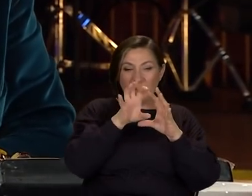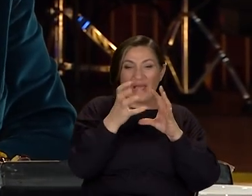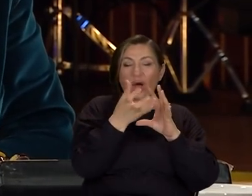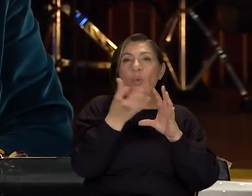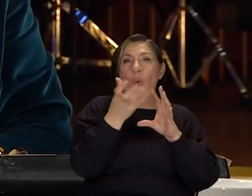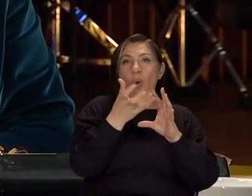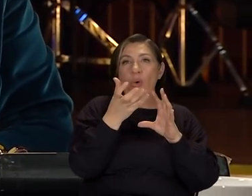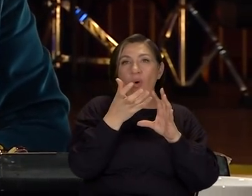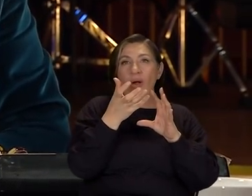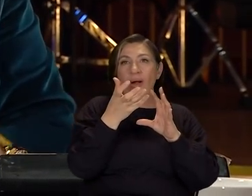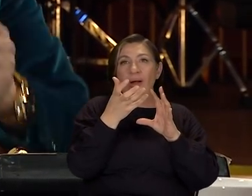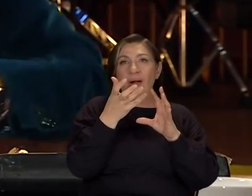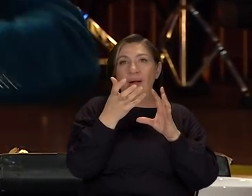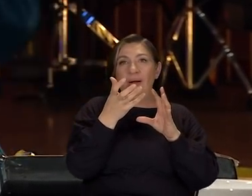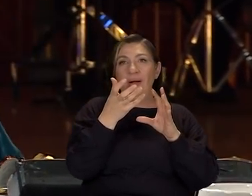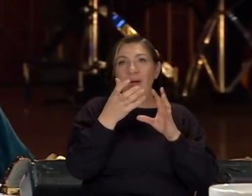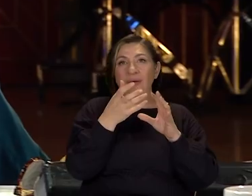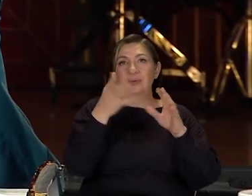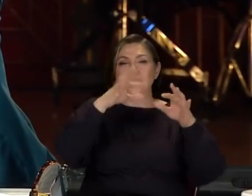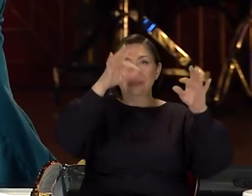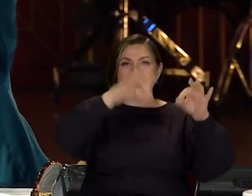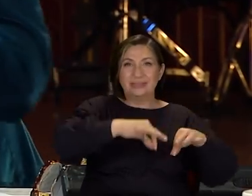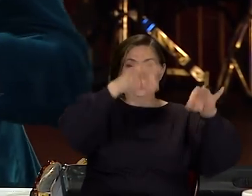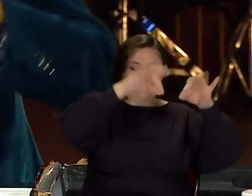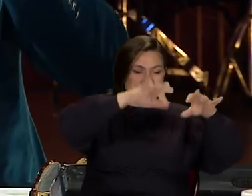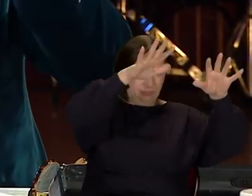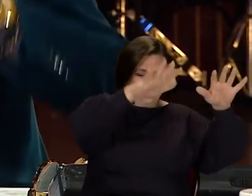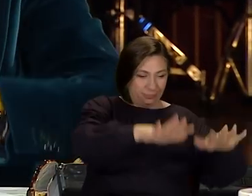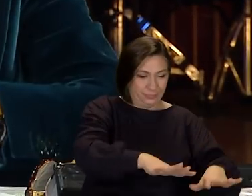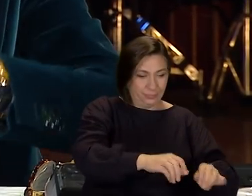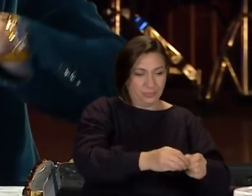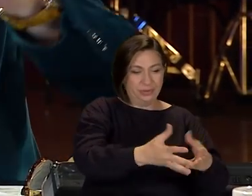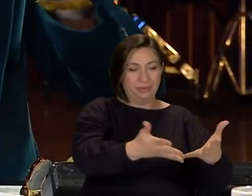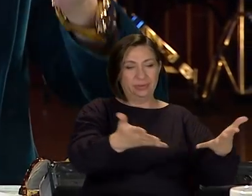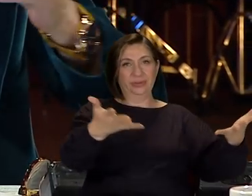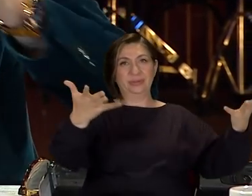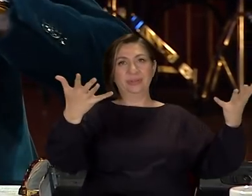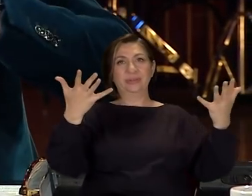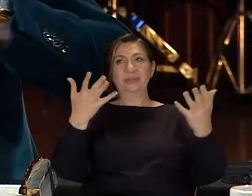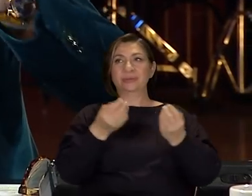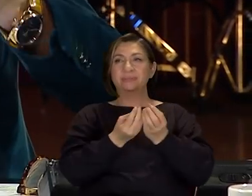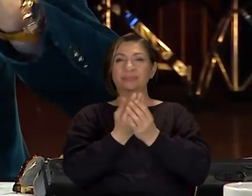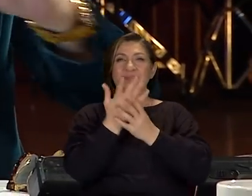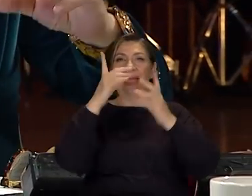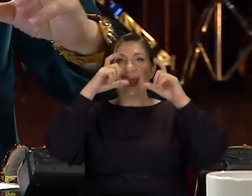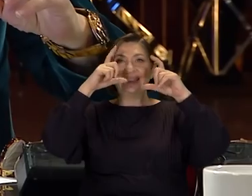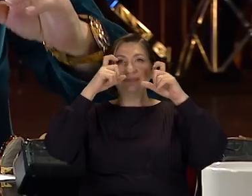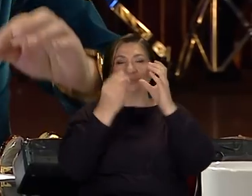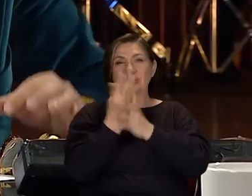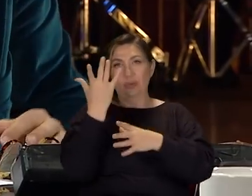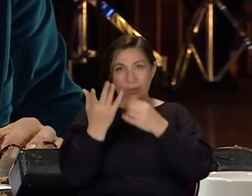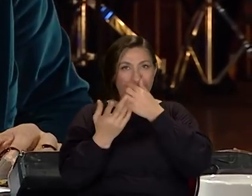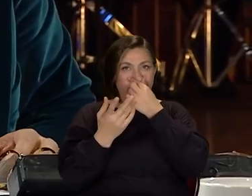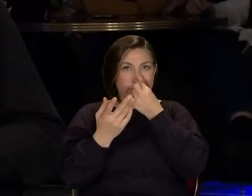yakıyor. Onu yakıyor. Sonra onu kimyasala koyuyorsun. Gümüş bromürler dökülüyor. Yanan kısımlar bilmem ne negatifi bilmem